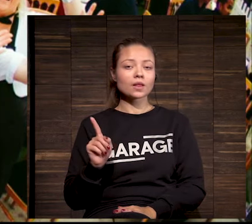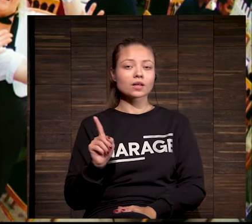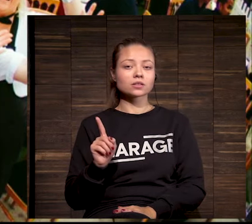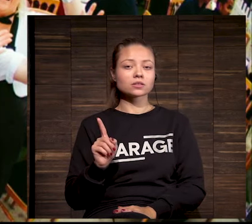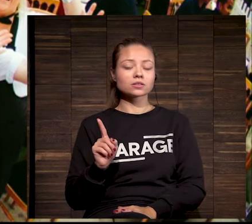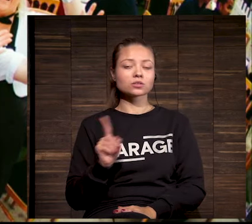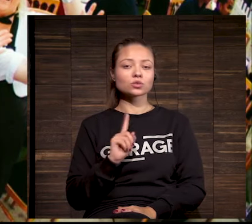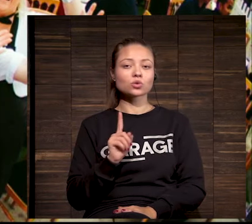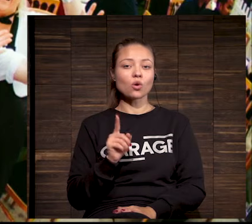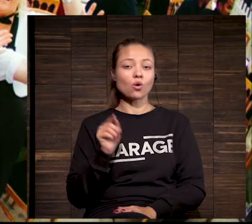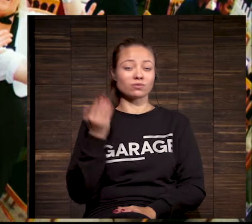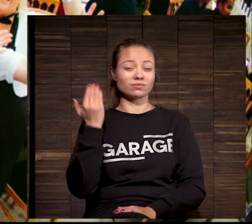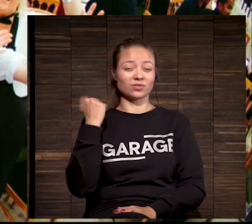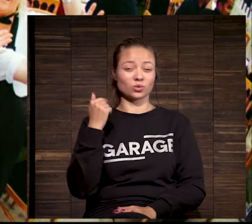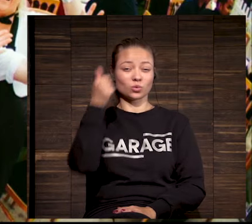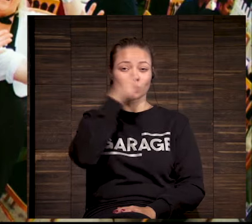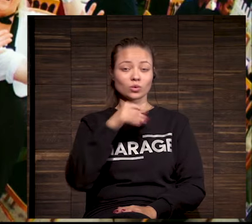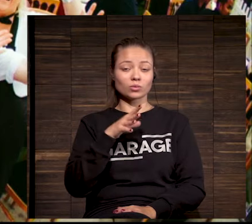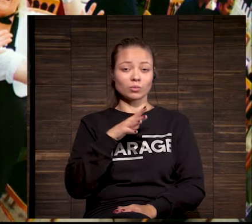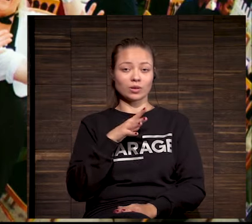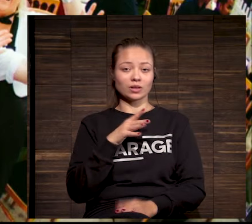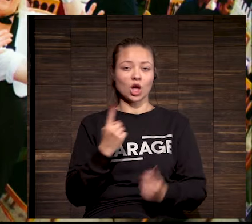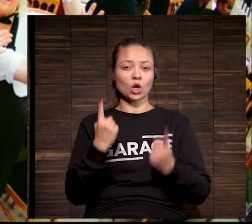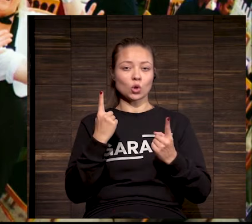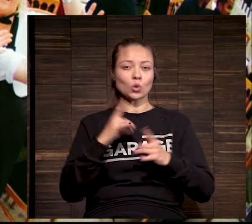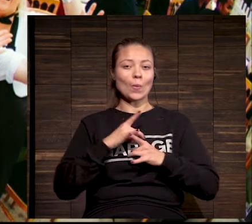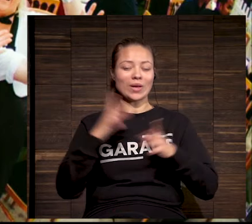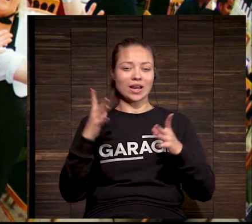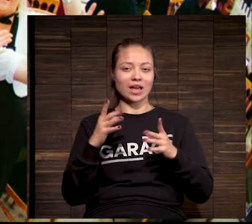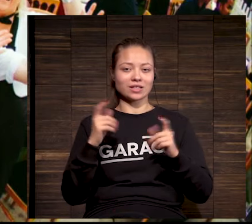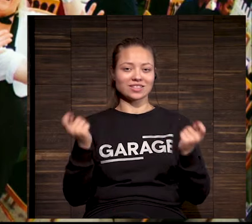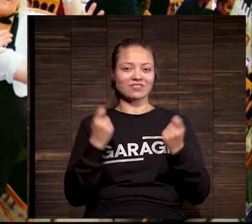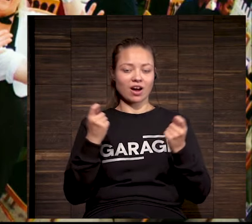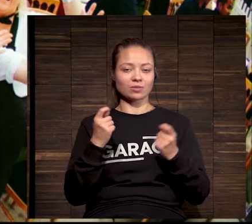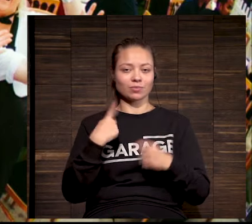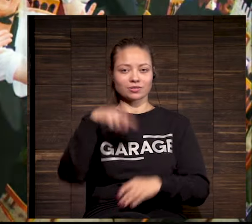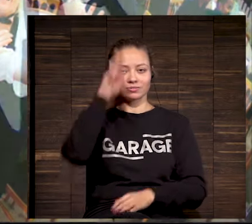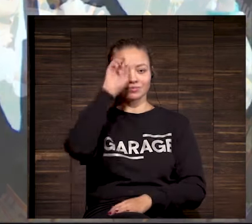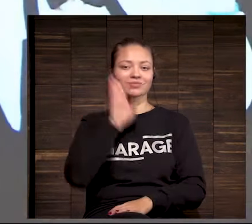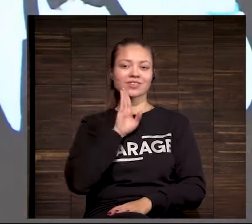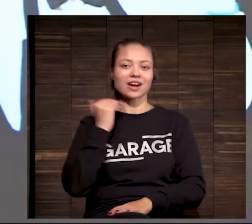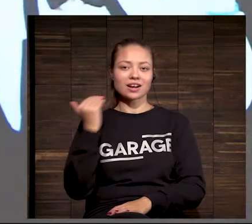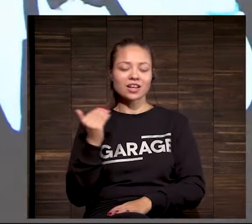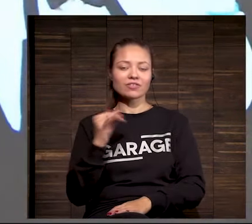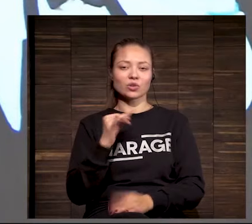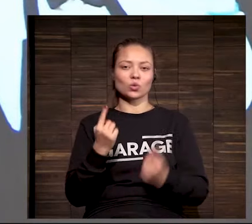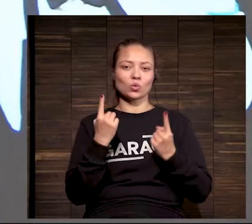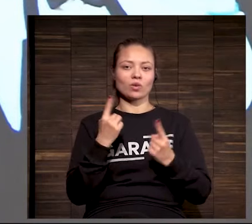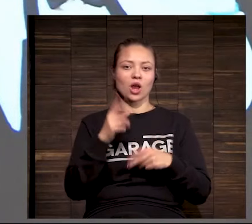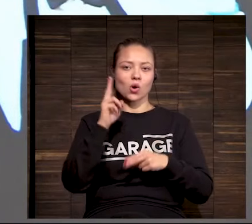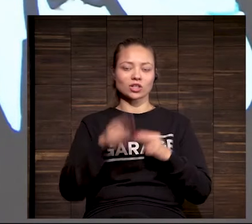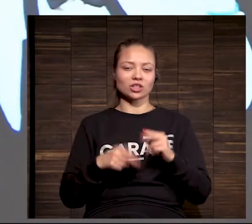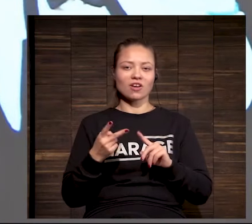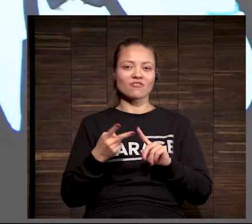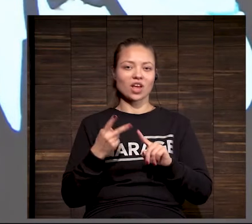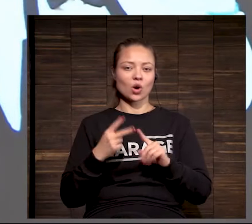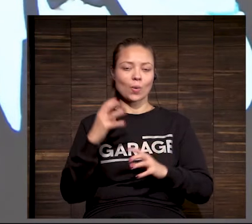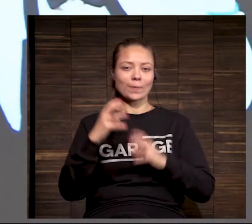тот год был юбилей свадьбы королевы юбилее окончании второй мировой войны